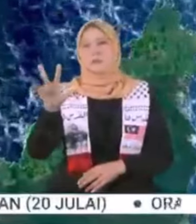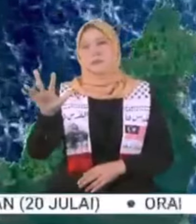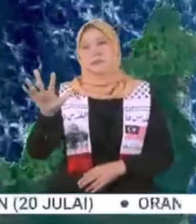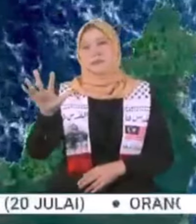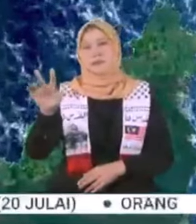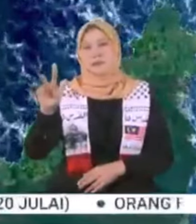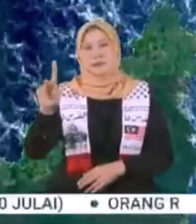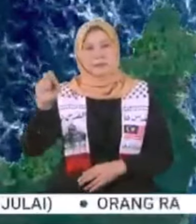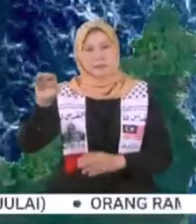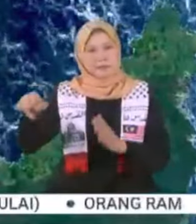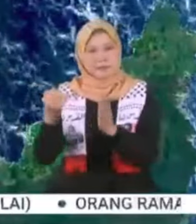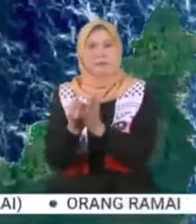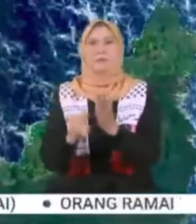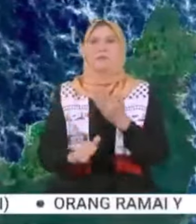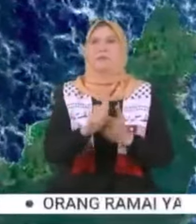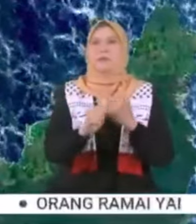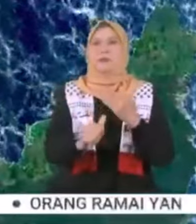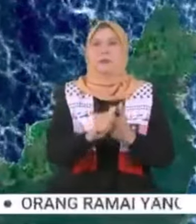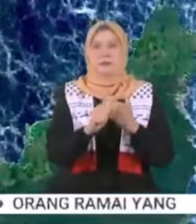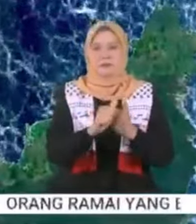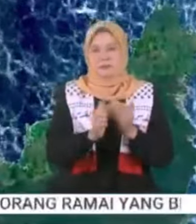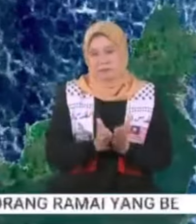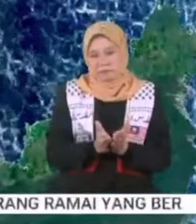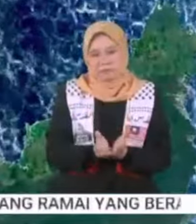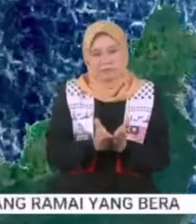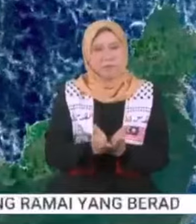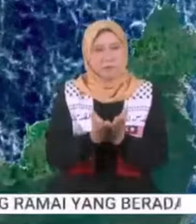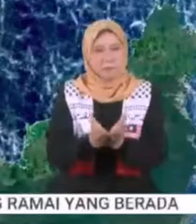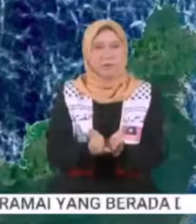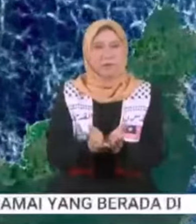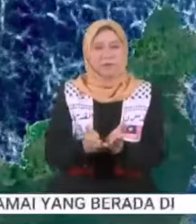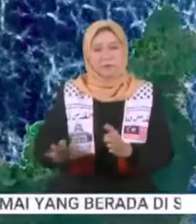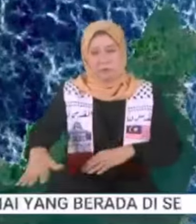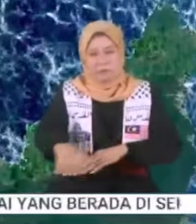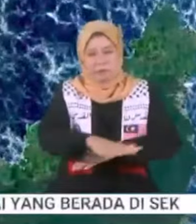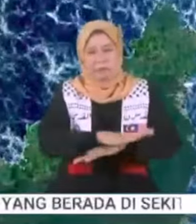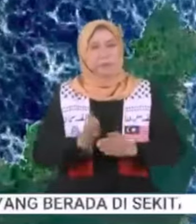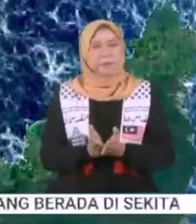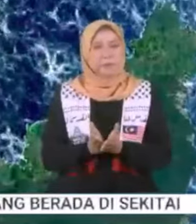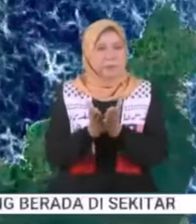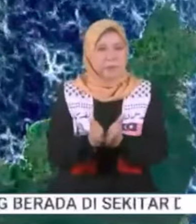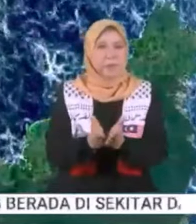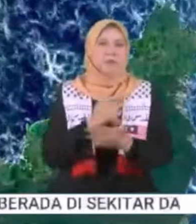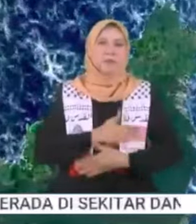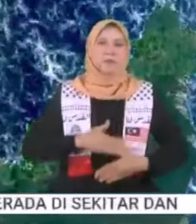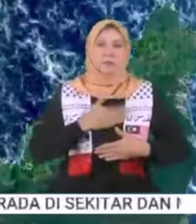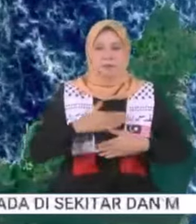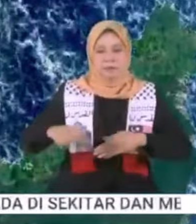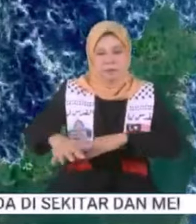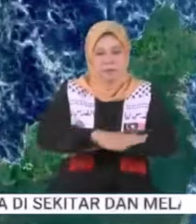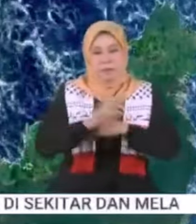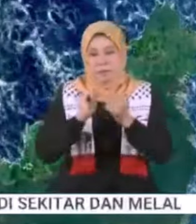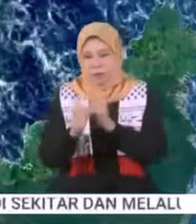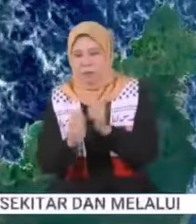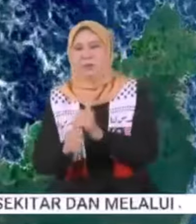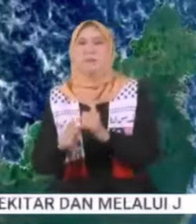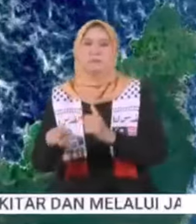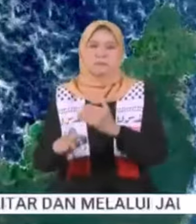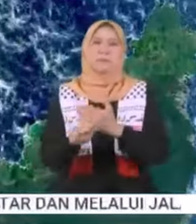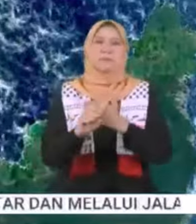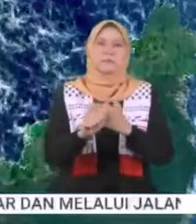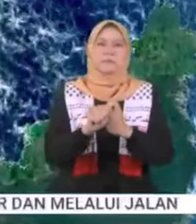sejam. Ia amat berbahaya kepada semua aktiviti perkapalan termasuklah perairan, bot-bot kecil, rekreasi laut dan juga sukan laut.